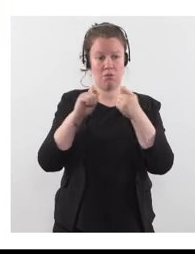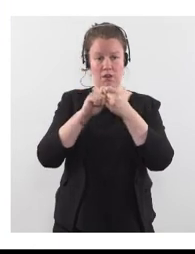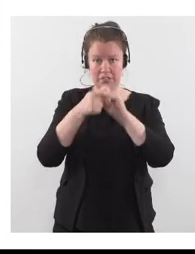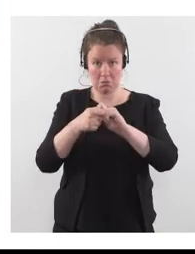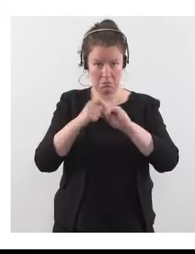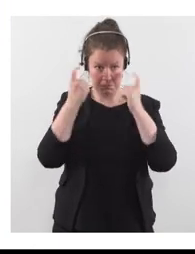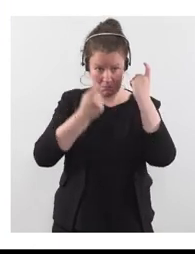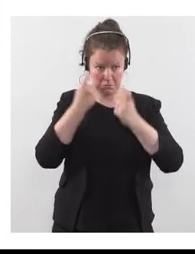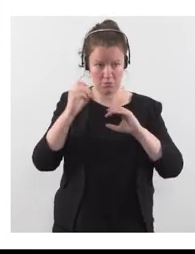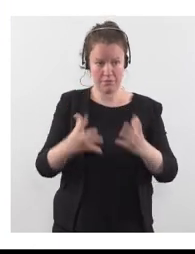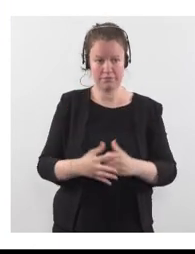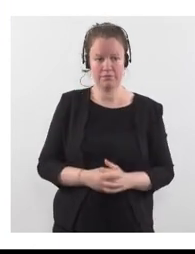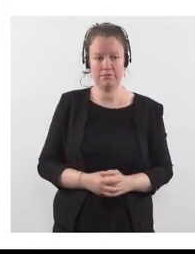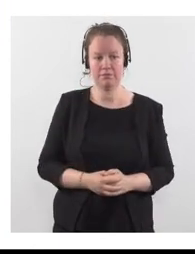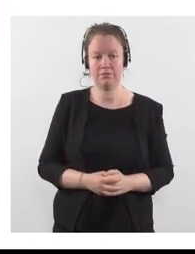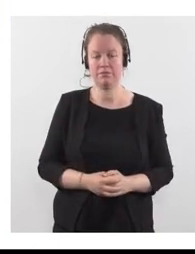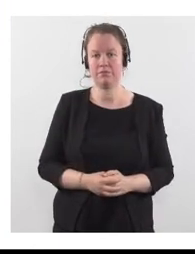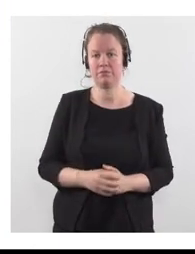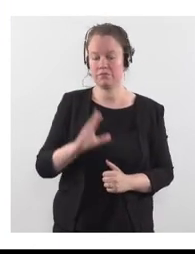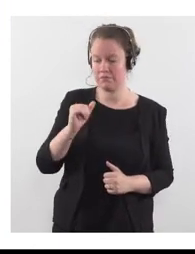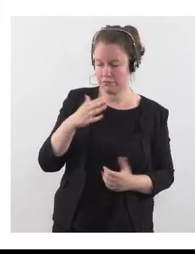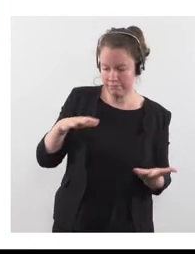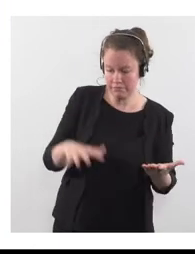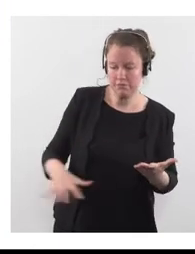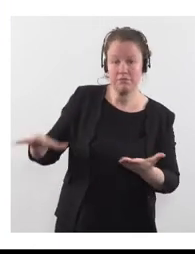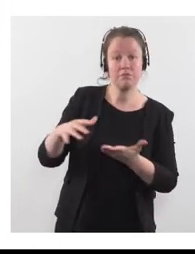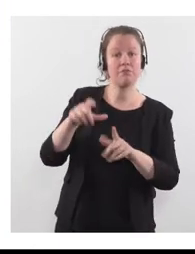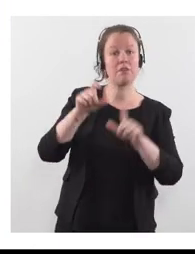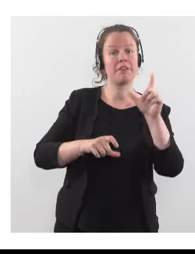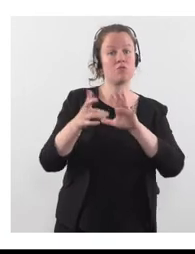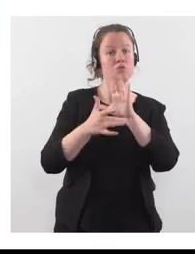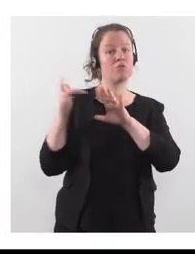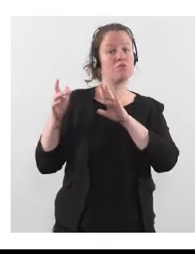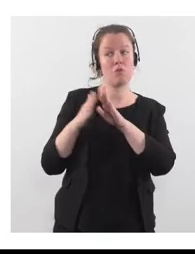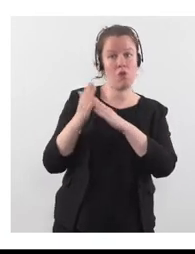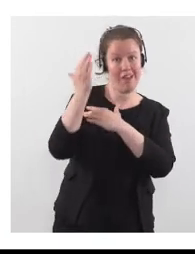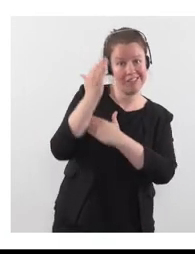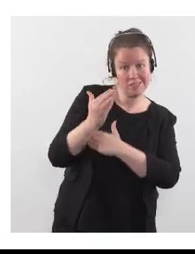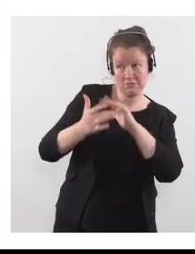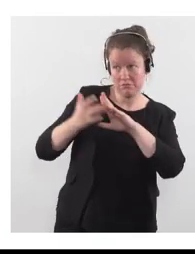qui souhaitaient se plaindre des banques, donc on ne pouvait pas les représenter. En termes